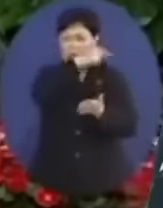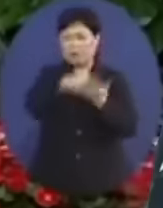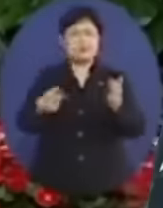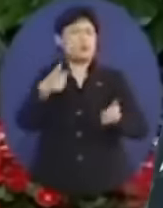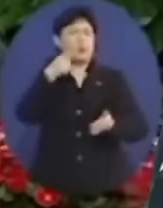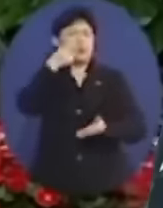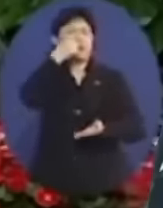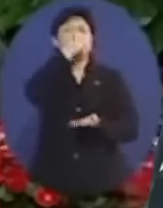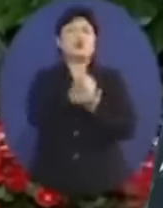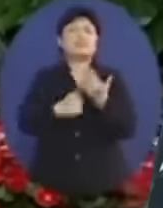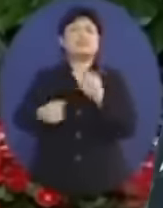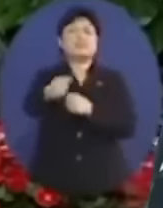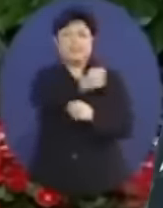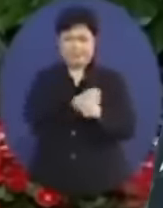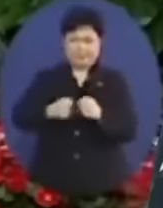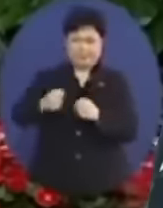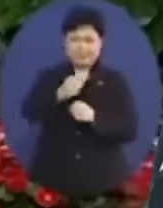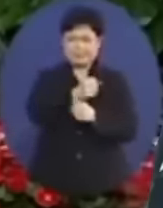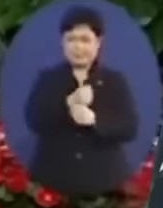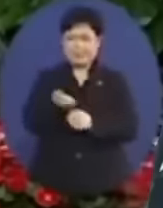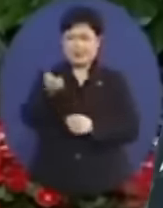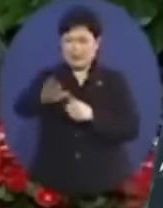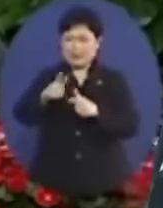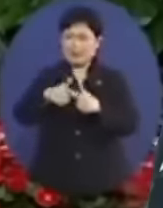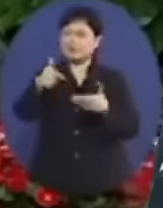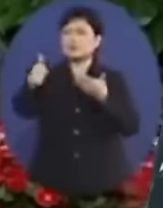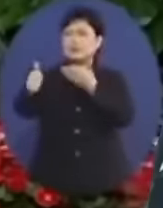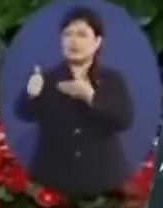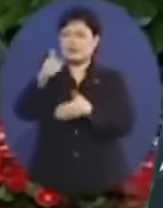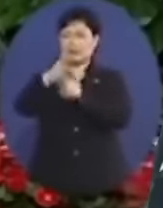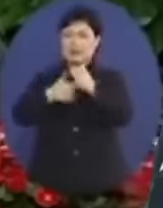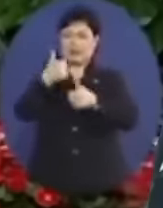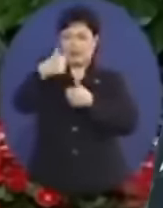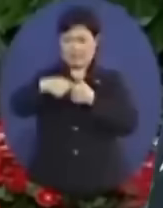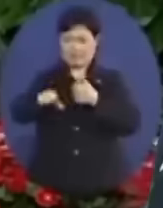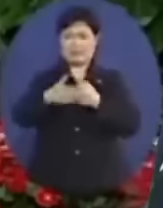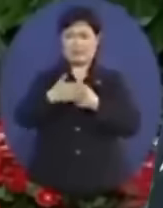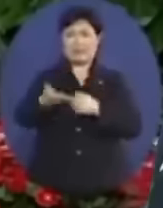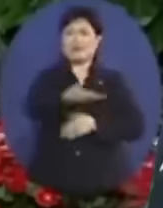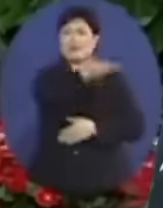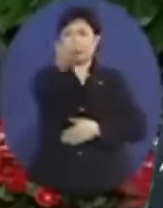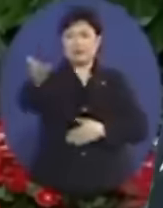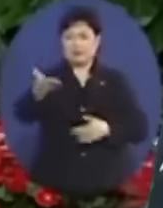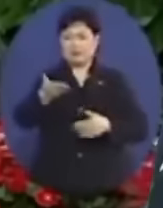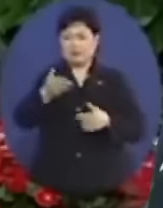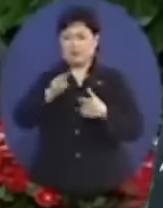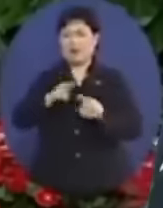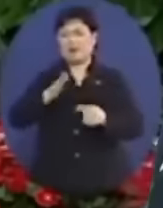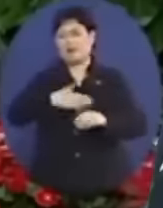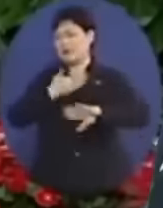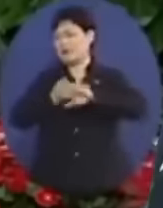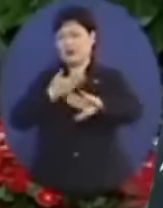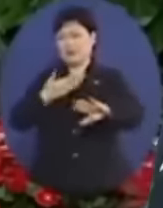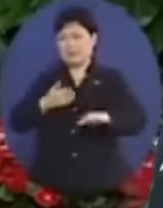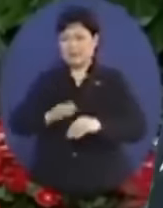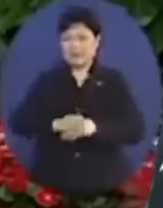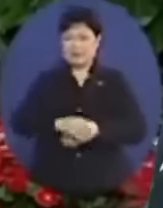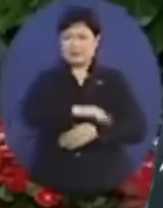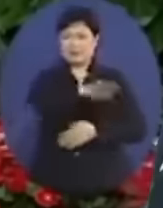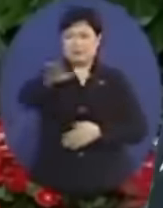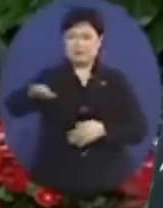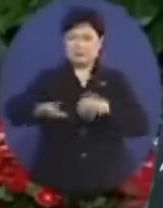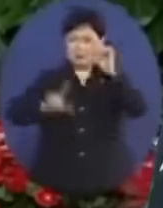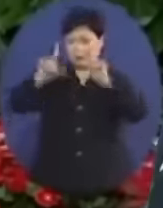제집인 것입니다 그러나 예수님은 하나님 아들이므로 여러분과 나와 다릅니다 우리